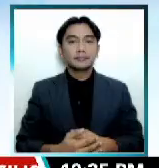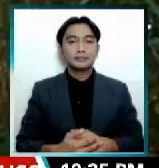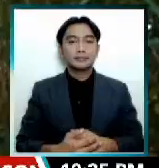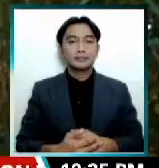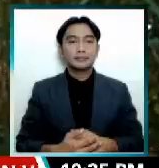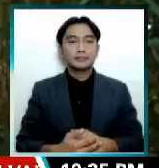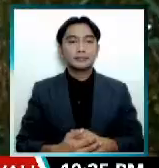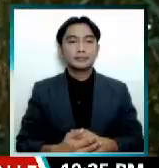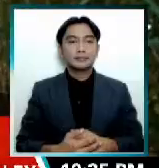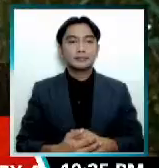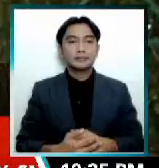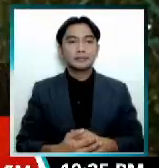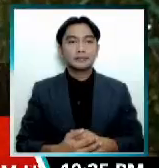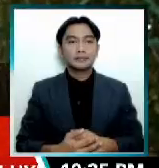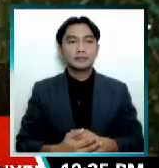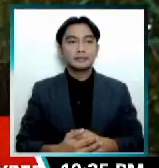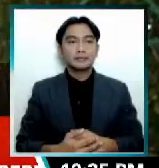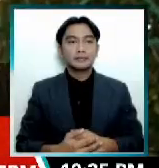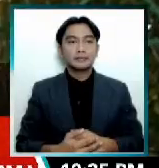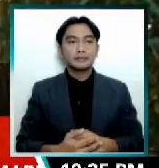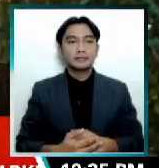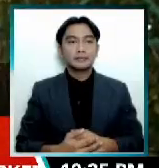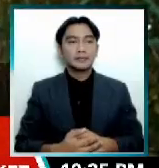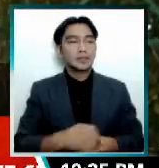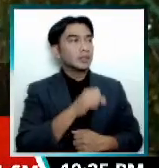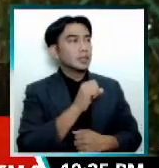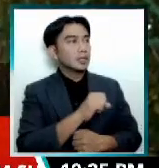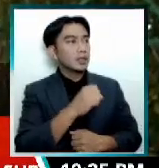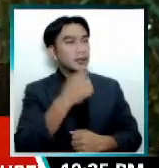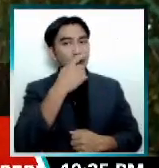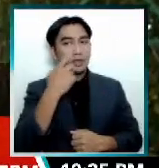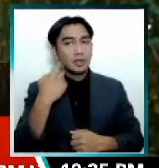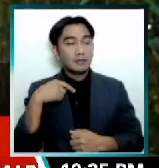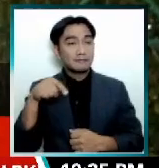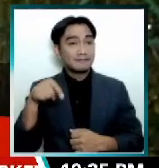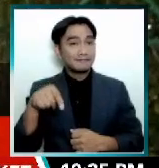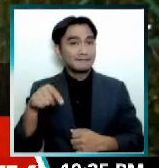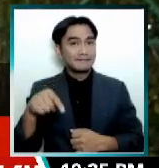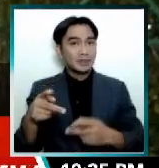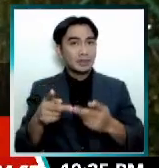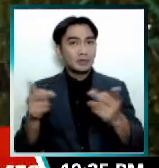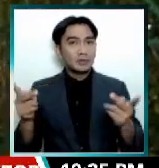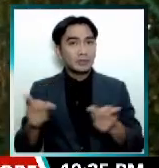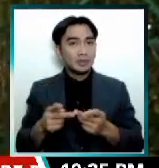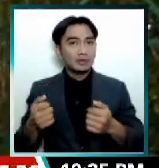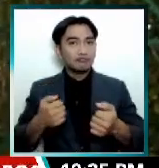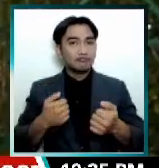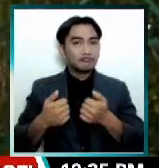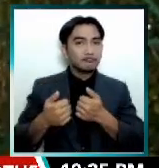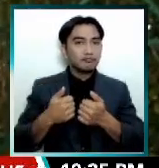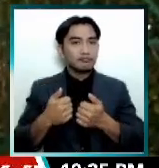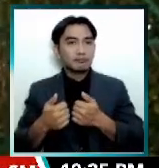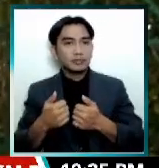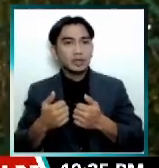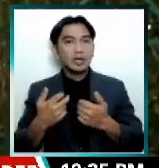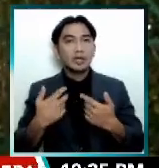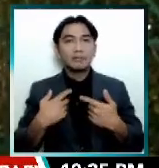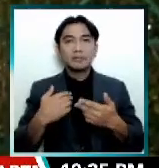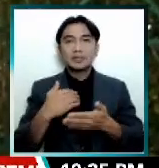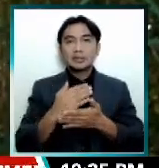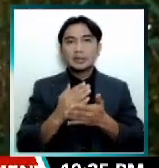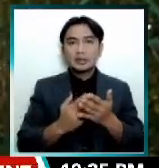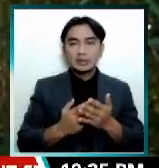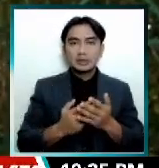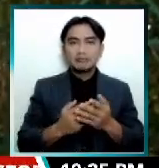Yes, Maki, nang dahil sa inilaang venue para sa street dancing at ritual showdown, ilan sa mga contingents ang nagdesisyon na hindi